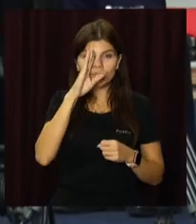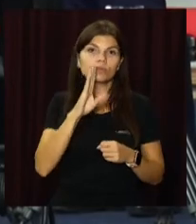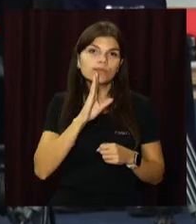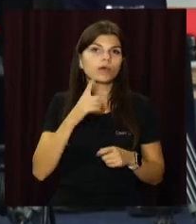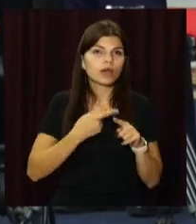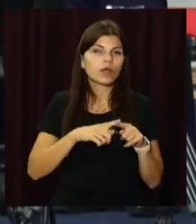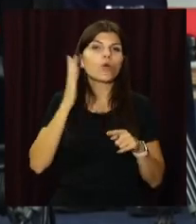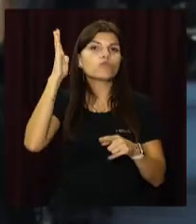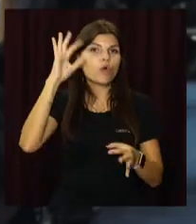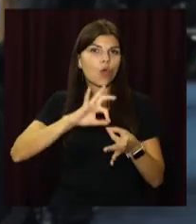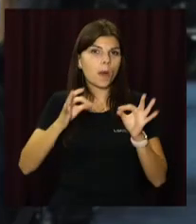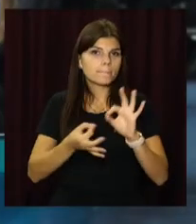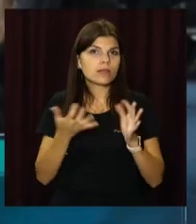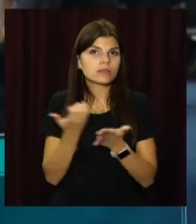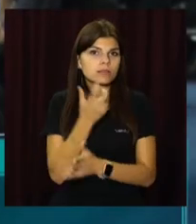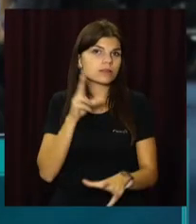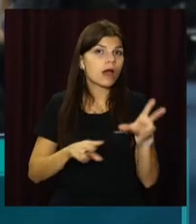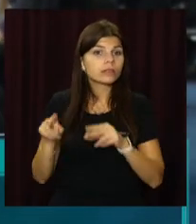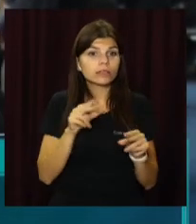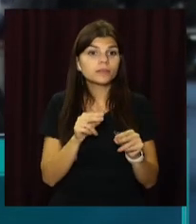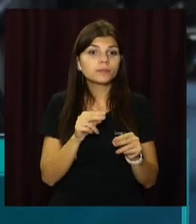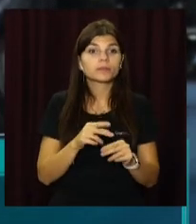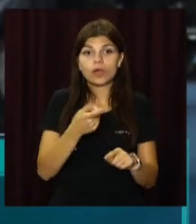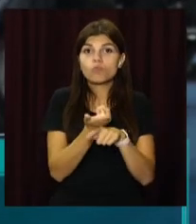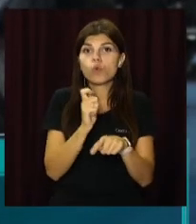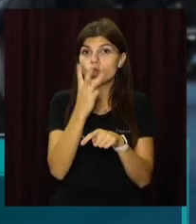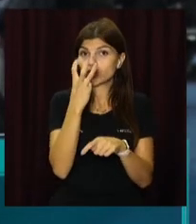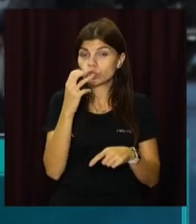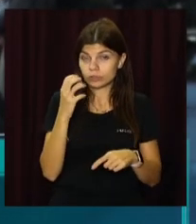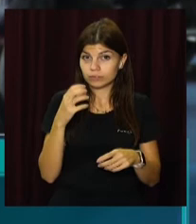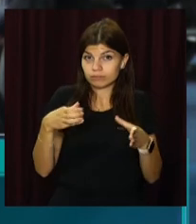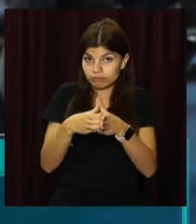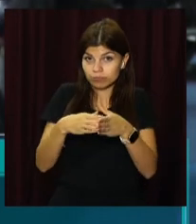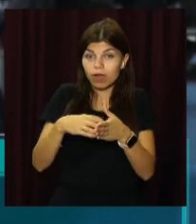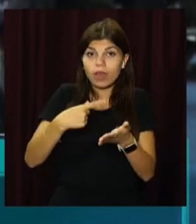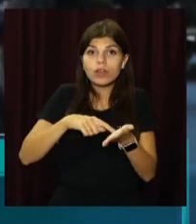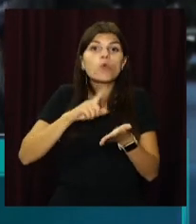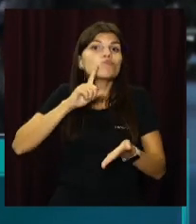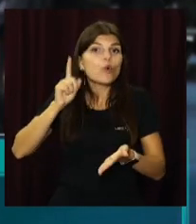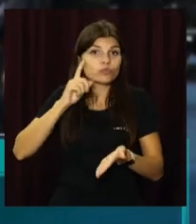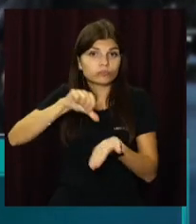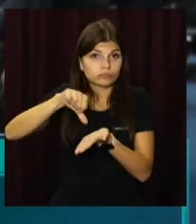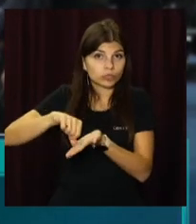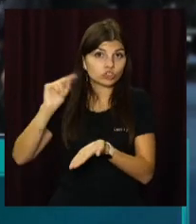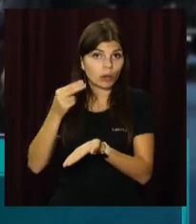майбутні олімпійські надії. Більше 300 учасників. Это чемпионат Украины среди молодежи до 23.